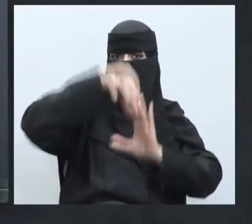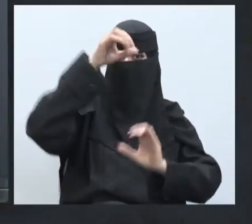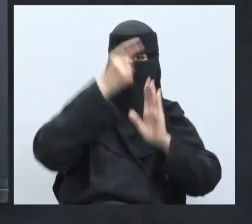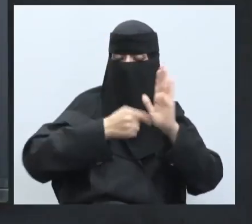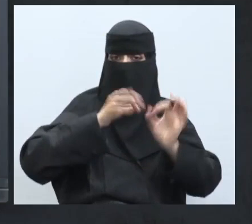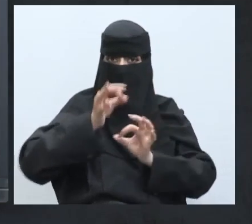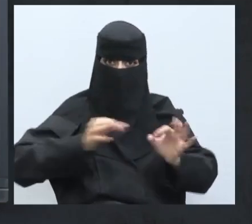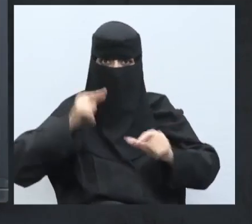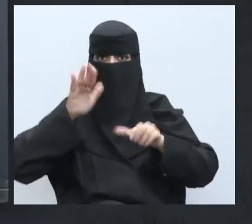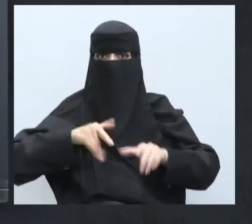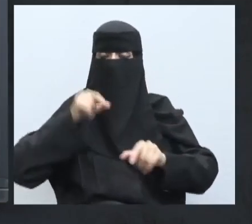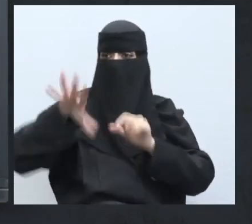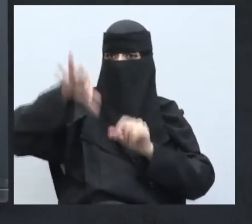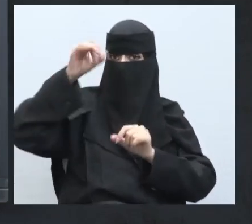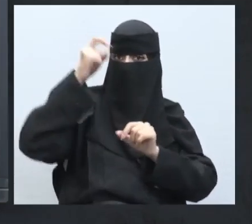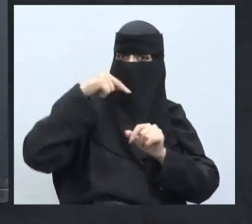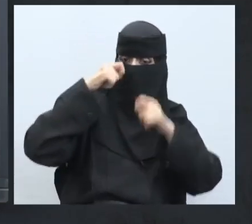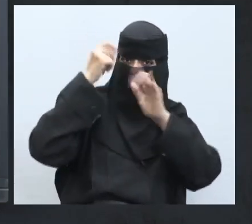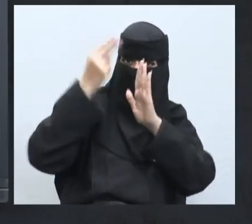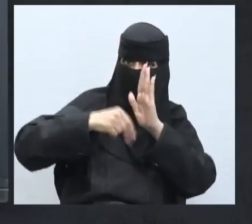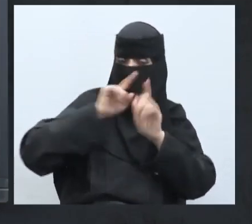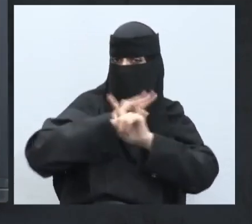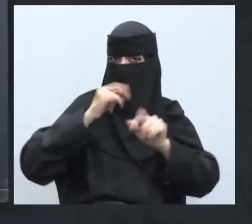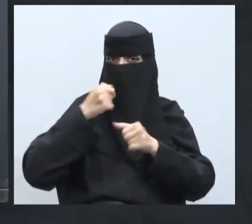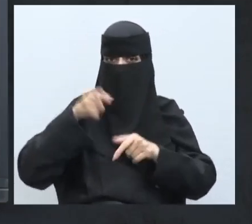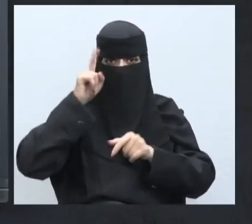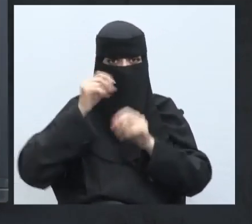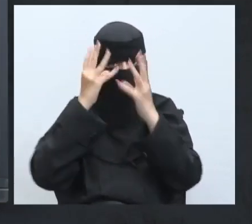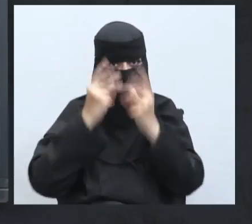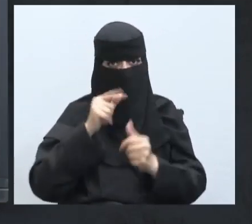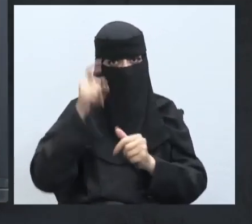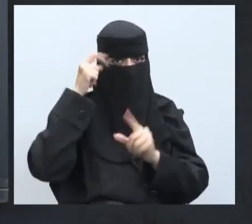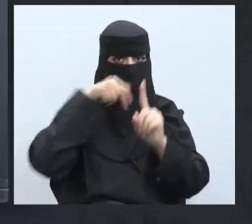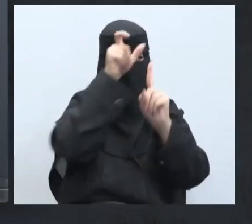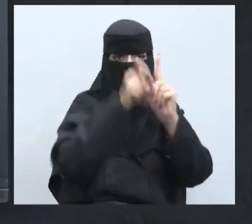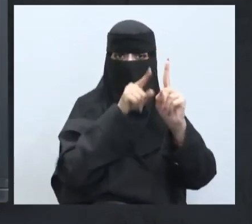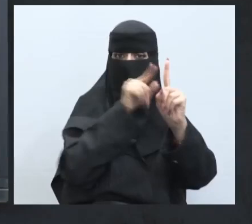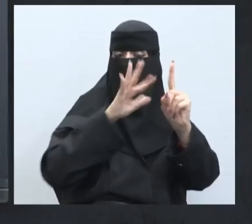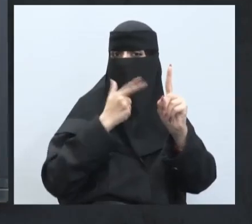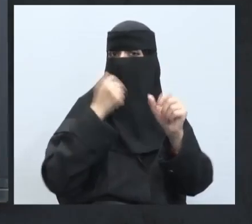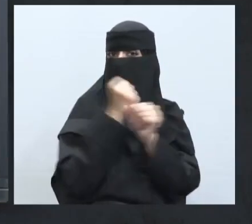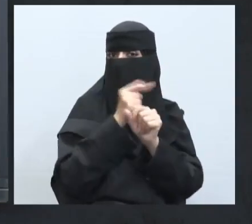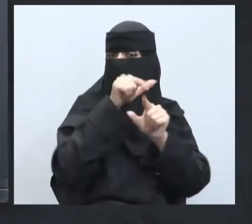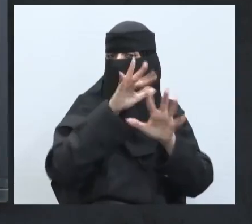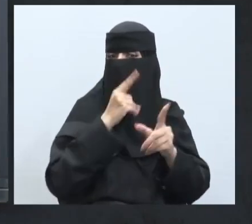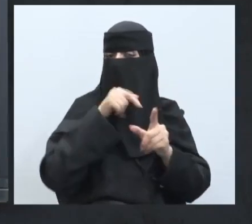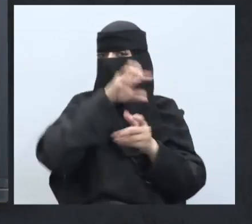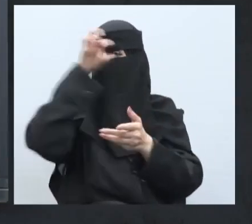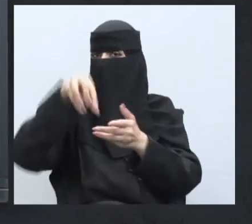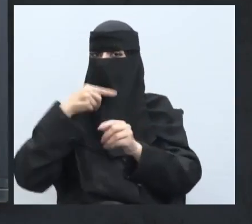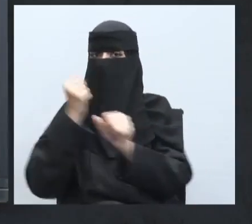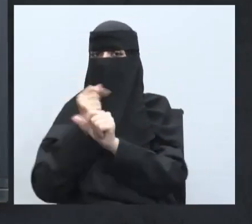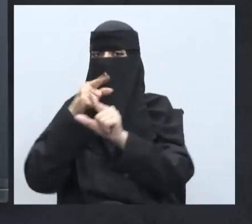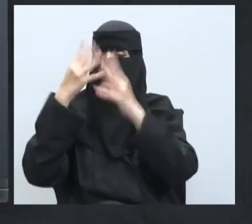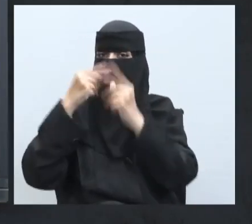يخطط يضع قرار مناسب يعرف مثلا هذا الموظف في اي مكان يعمل وما هو المكان المناسب له